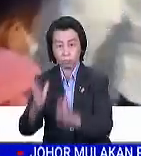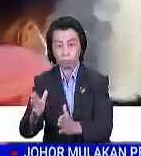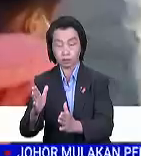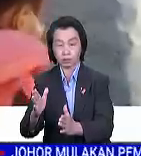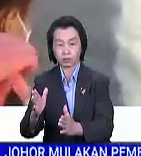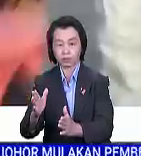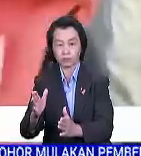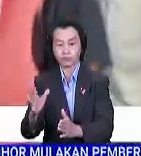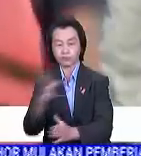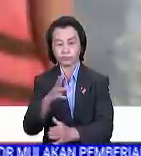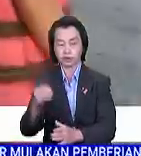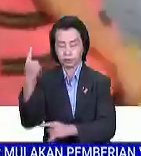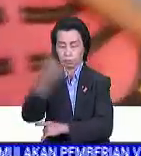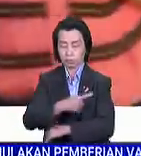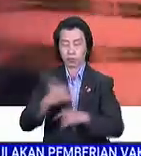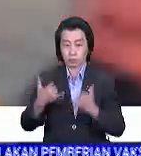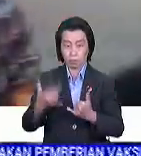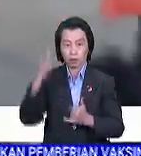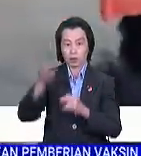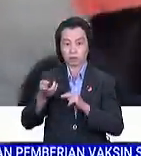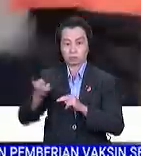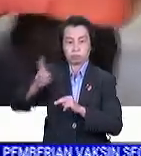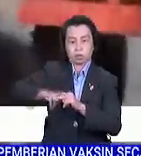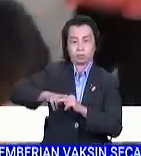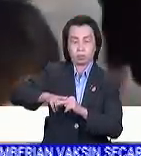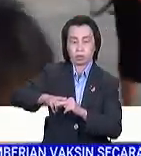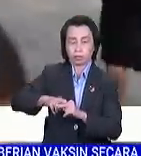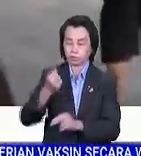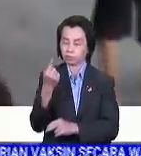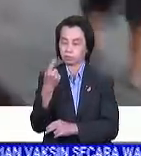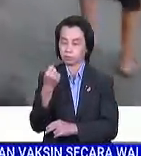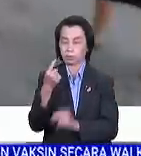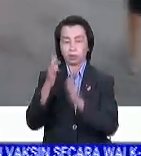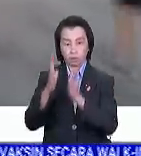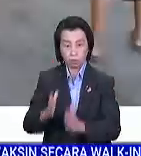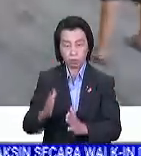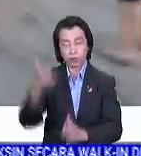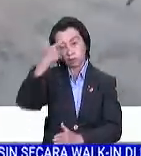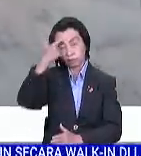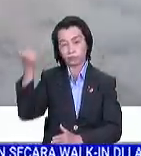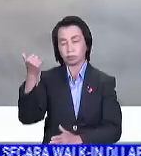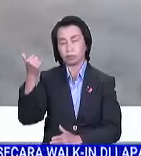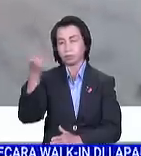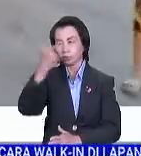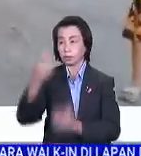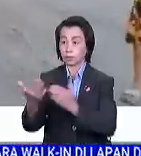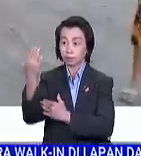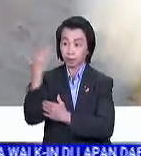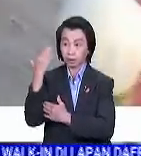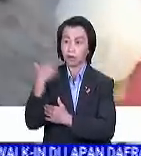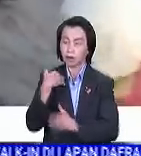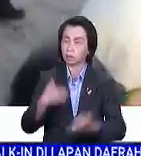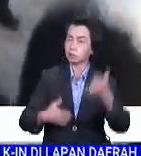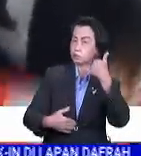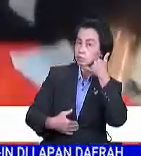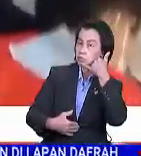baramahatkanend dan tambah seramai 11 orang sebab pagi tadi kita menerima